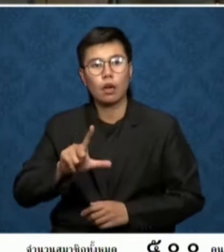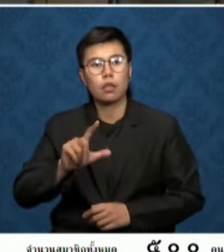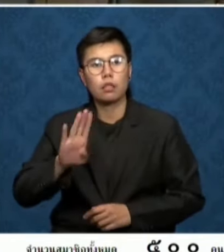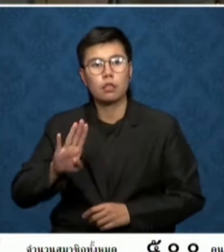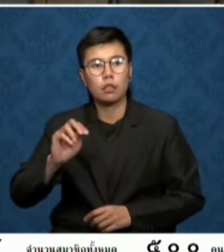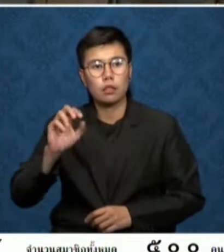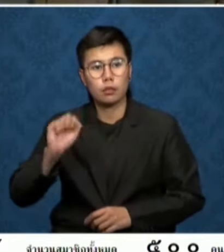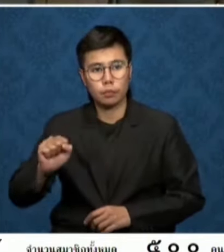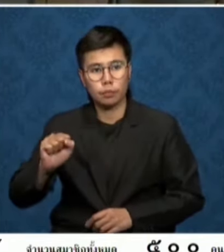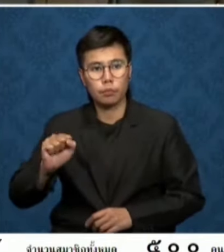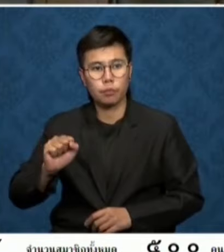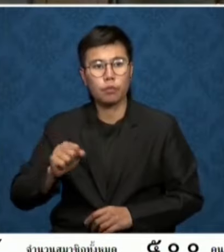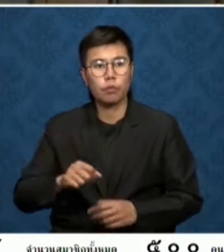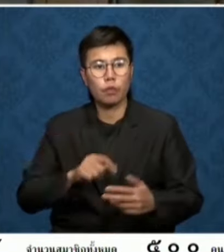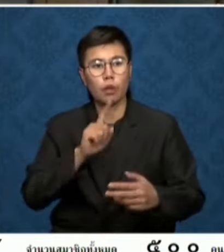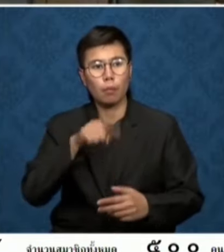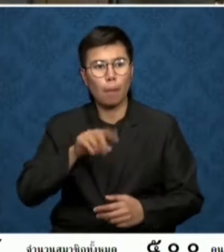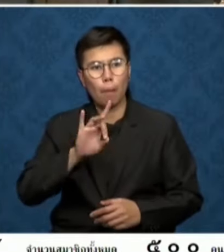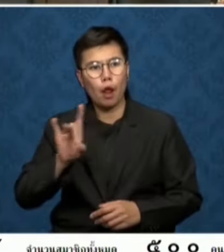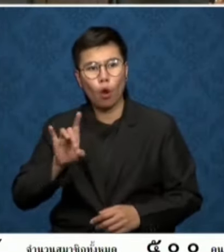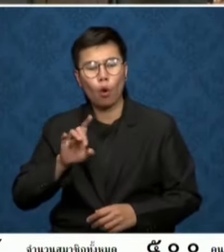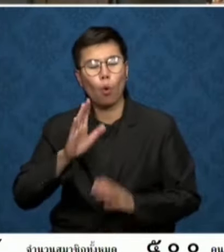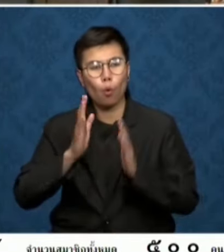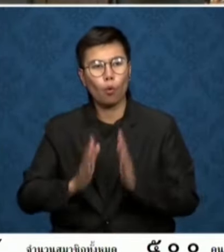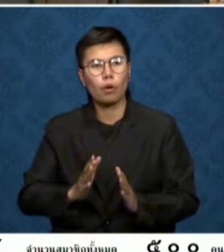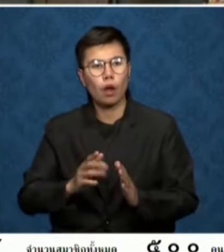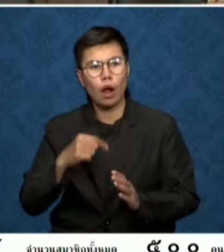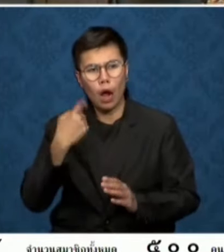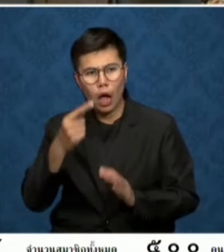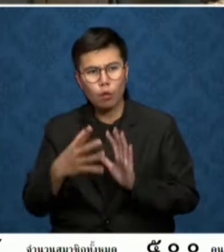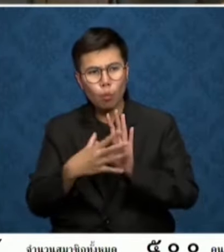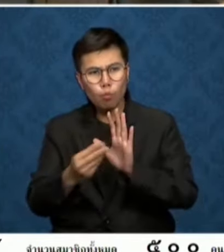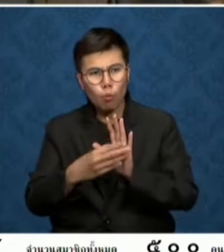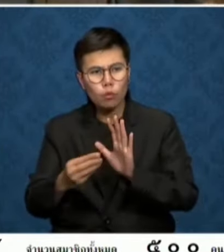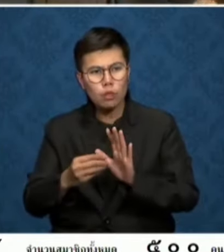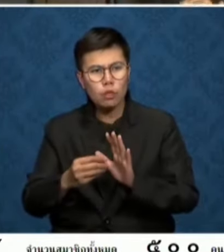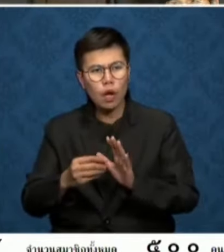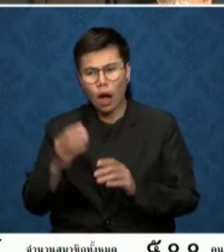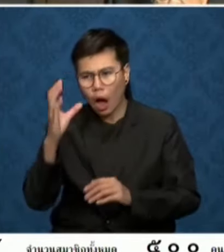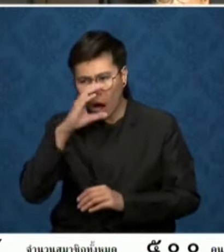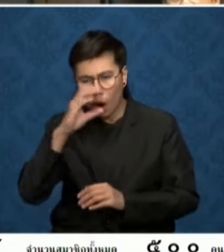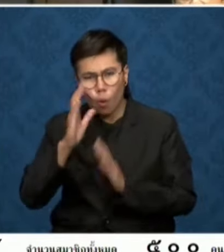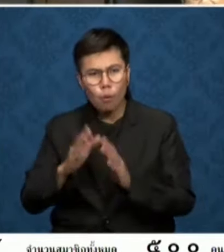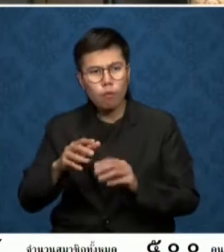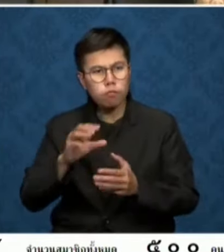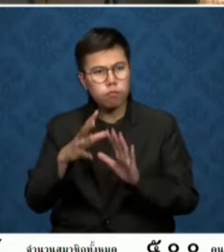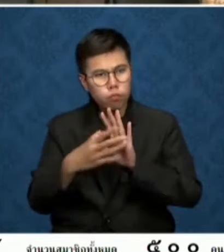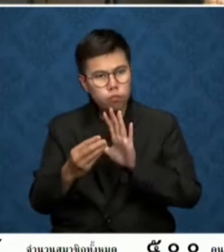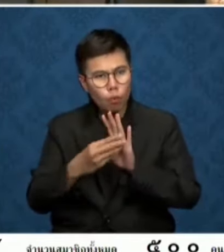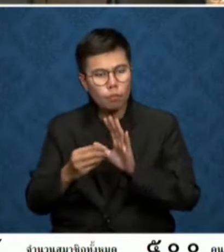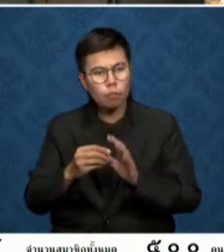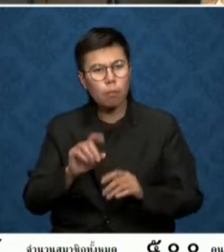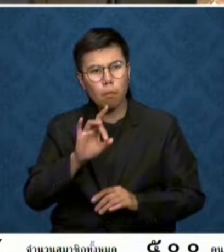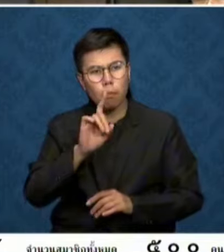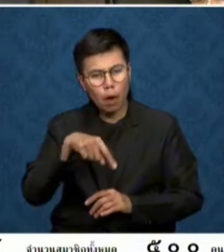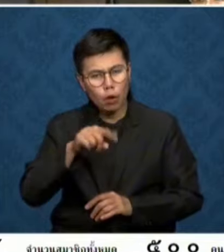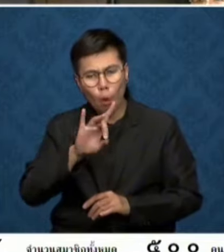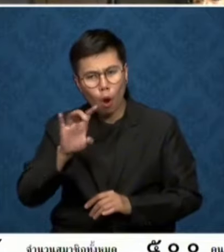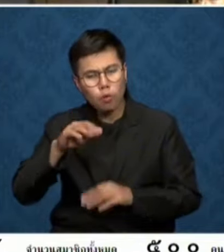5,400,000 บาทนะครับให้กับคน 1,800 คนไม่เข้าใจว่าท่านจะหาคนมาอบรมประมาณนั้นได้จริงหรือเปล่านะครับต่อมาครับเรื่องของค่าสถาน